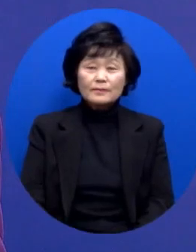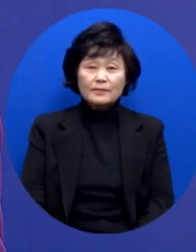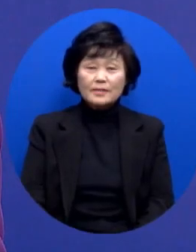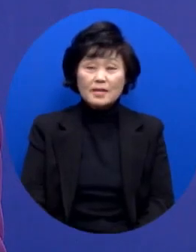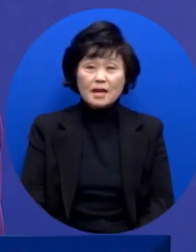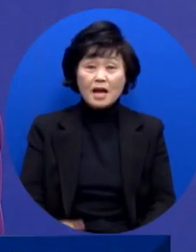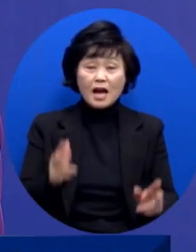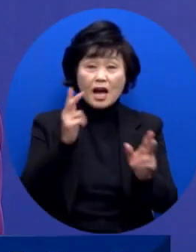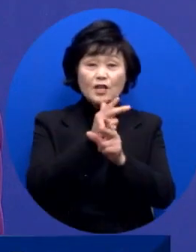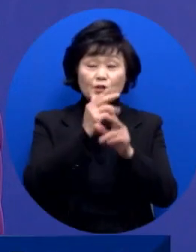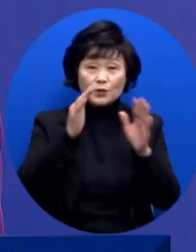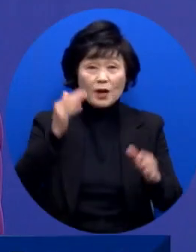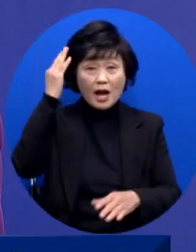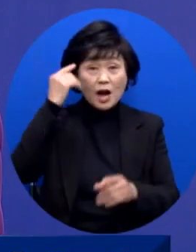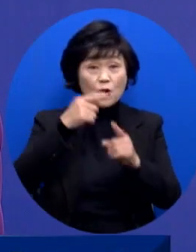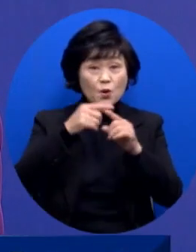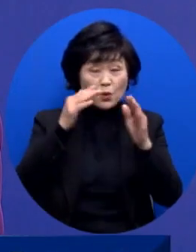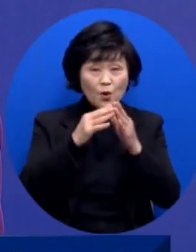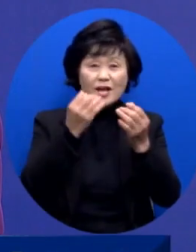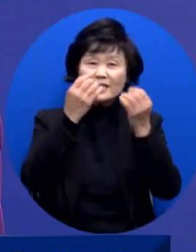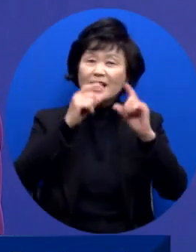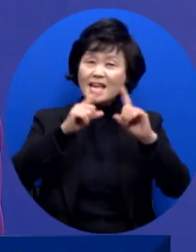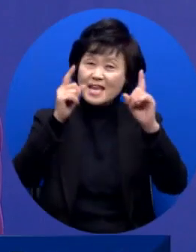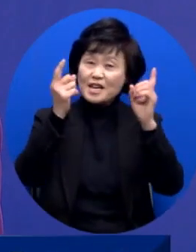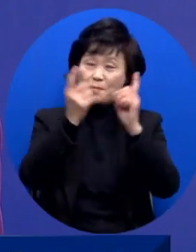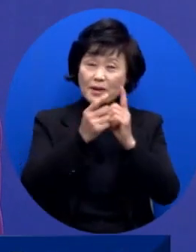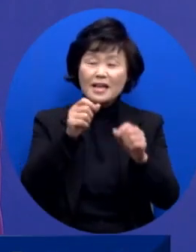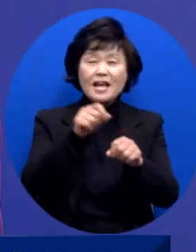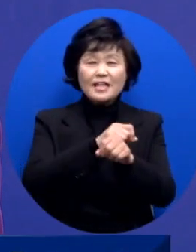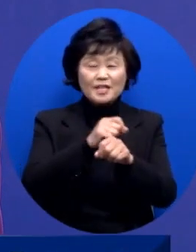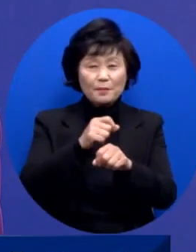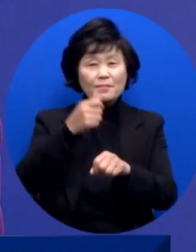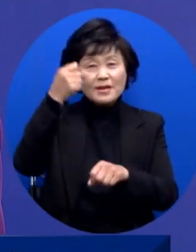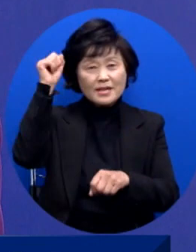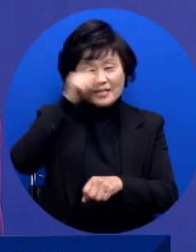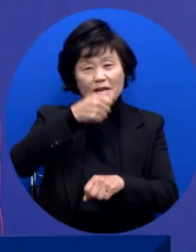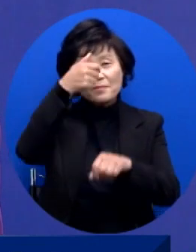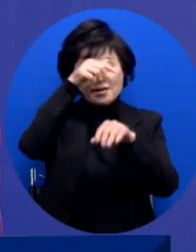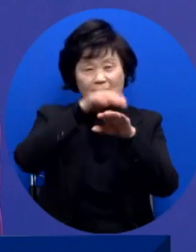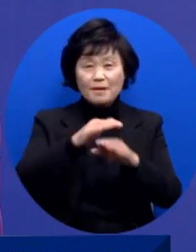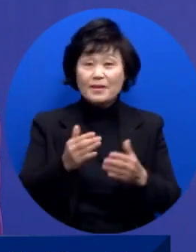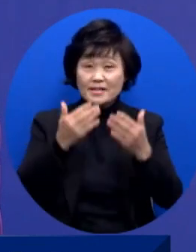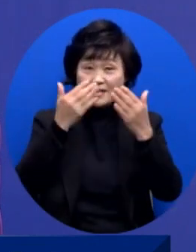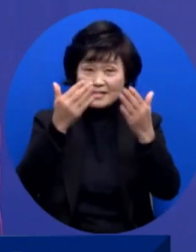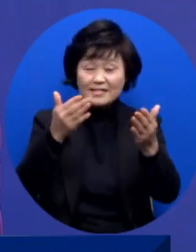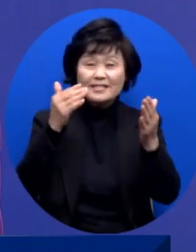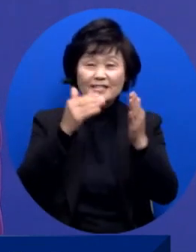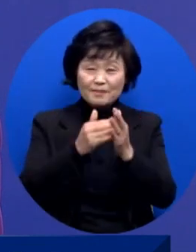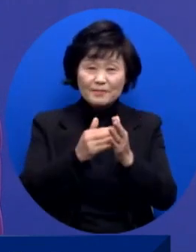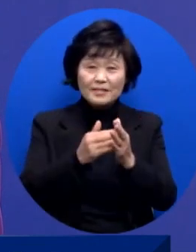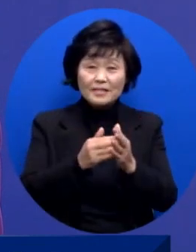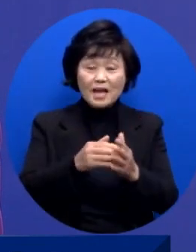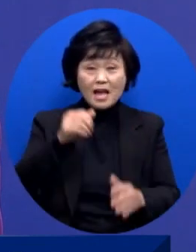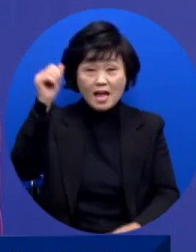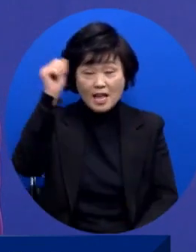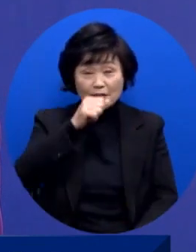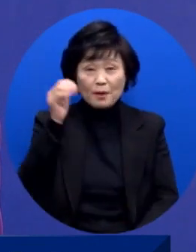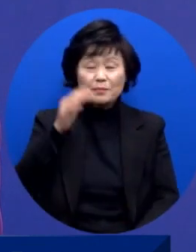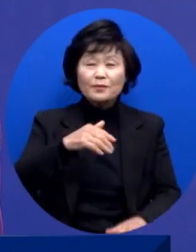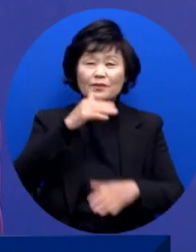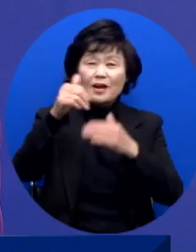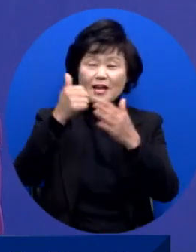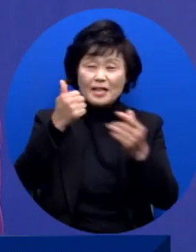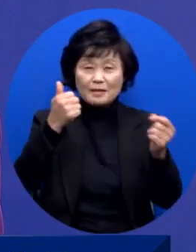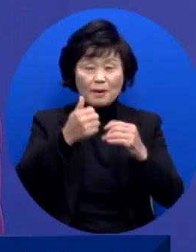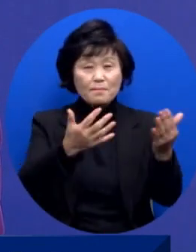지난 한주 동안 한국교회는 새해를 맞아 특별 새벽 기도회를 드렸습니다. 아침 일찍부터 예수님 앞에 나와 기도하는